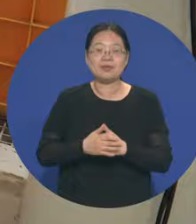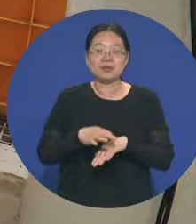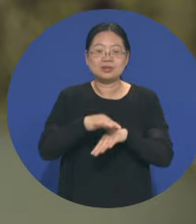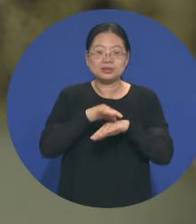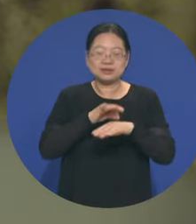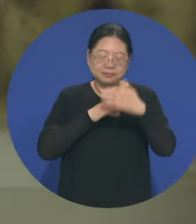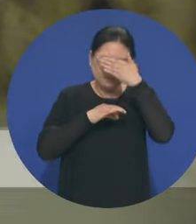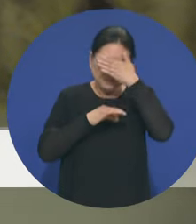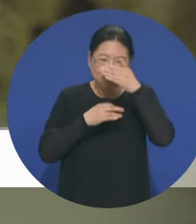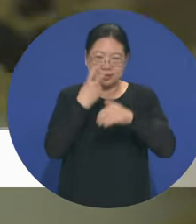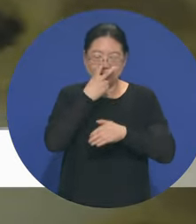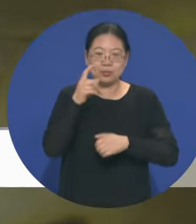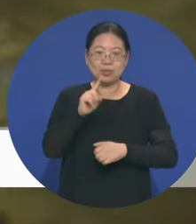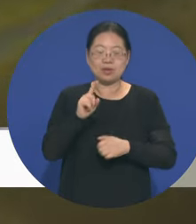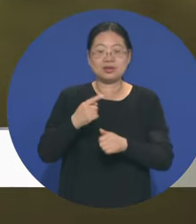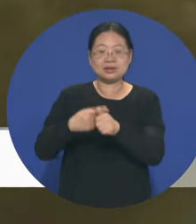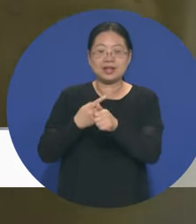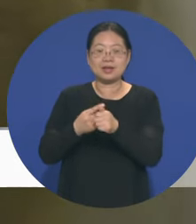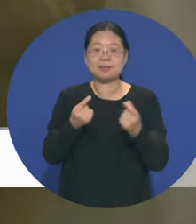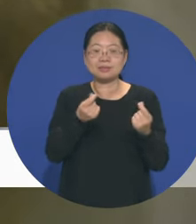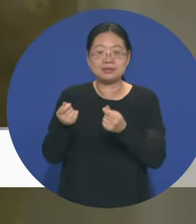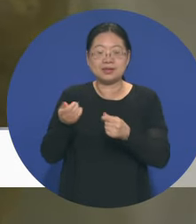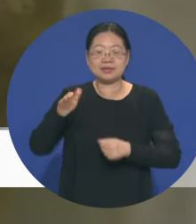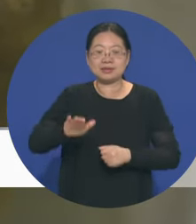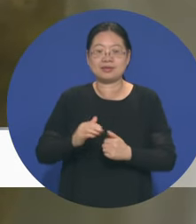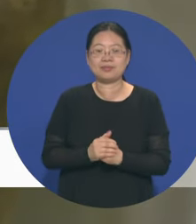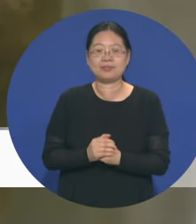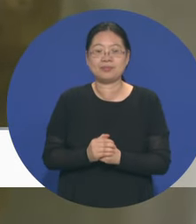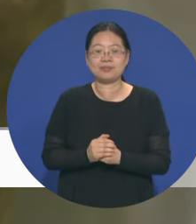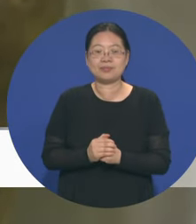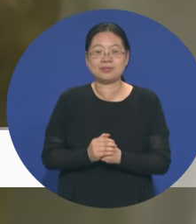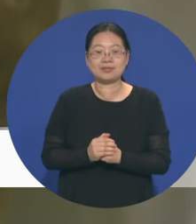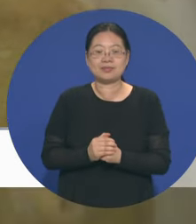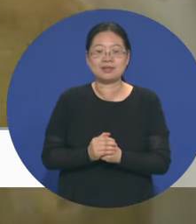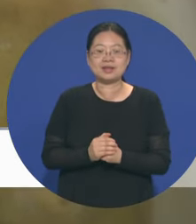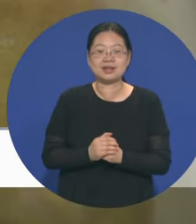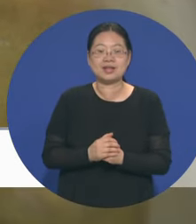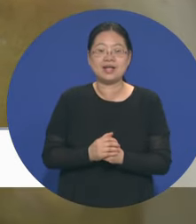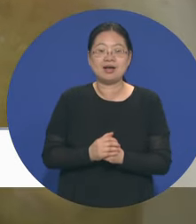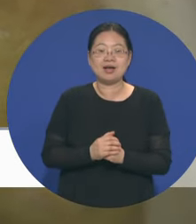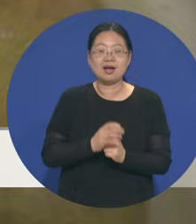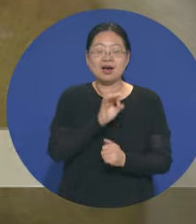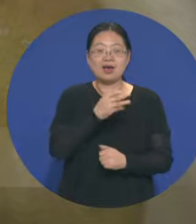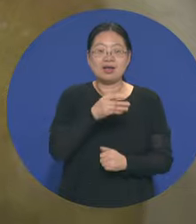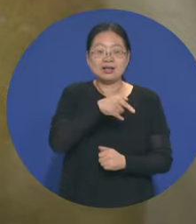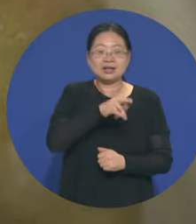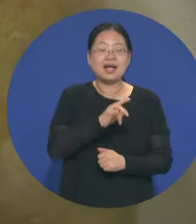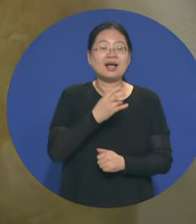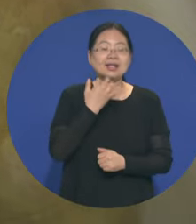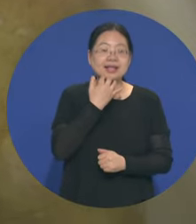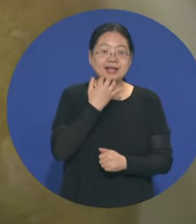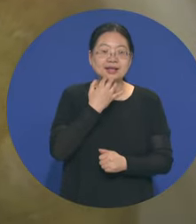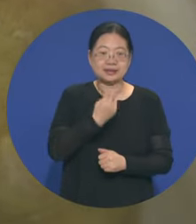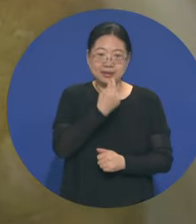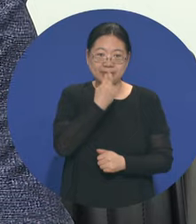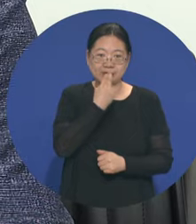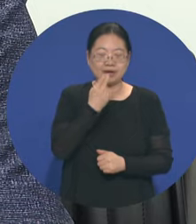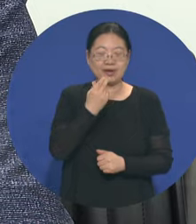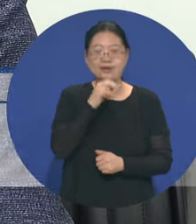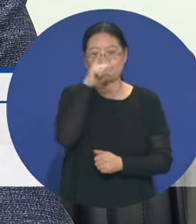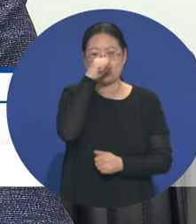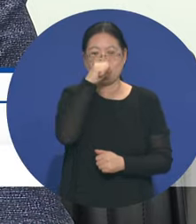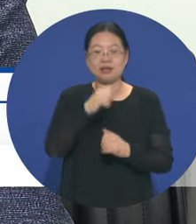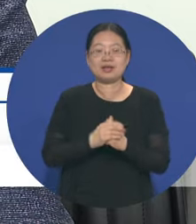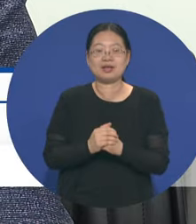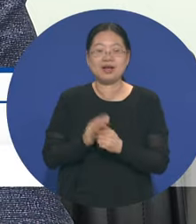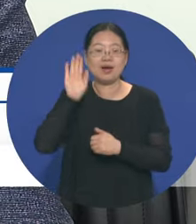한 결과 자연산과 비슷한 수준인데 특히 어육의 색과 냄새 부분에서 우수한 것으로 나타났습니다.